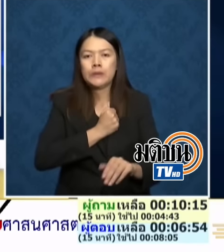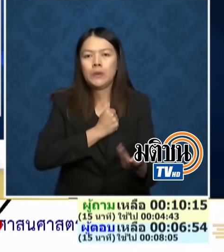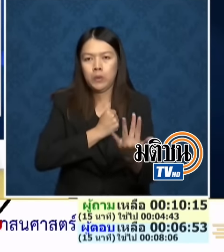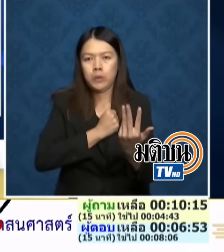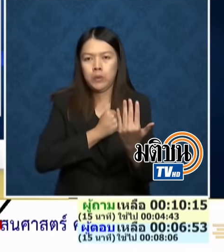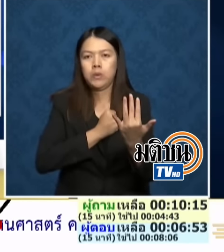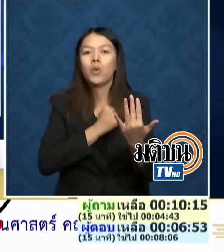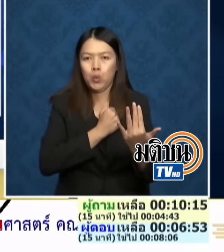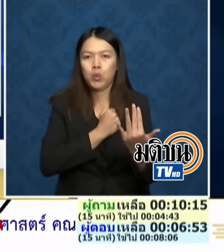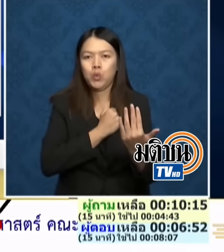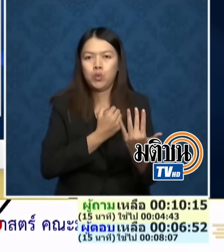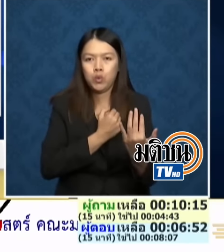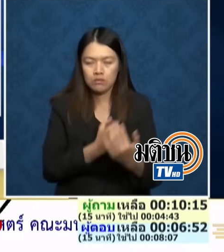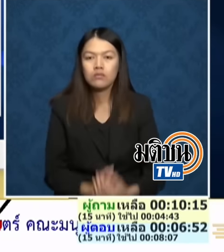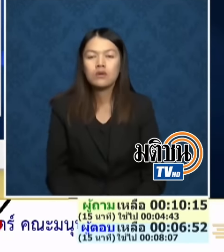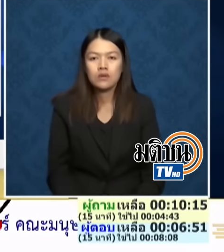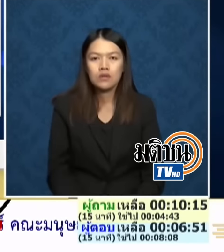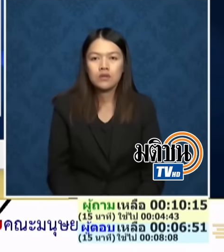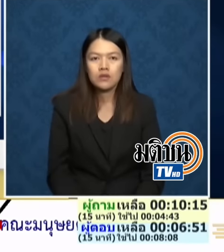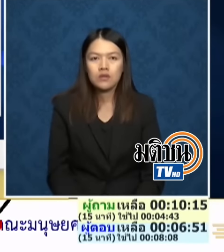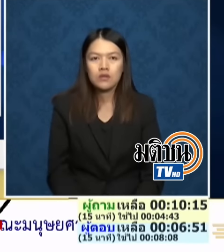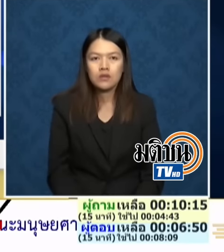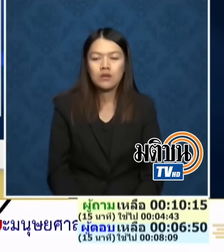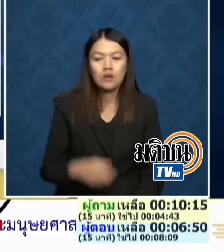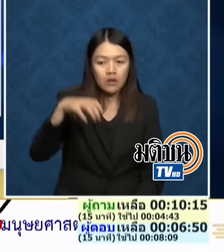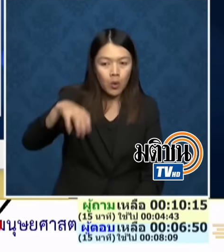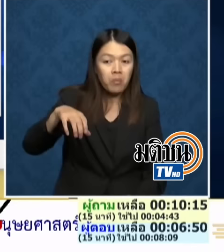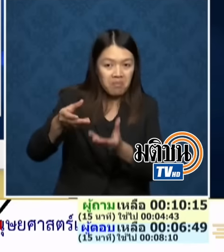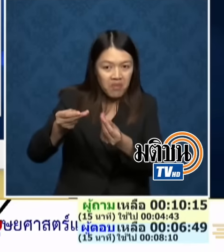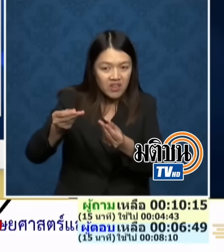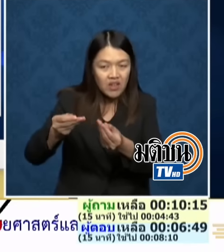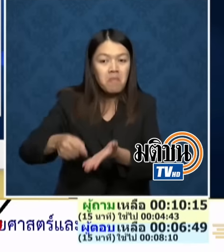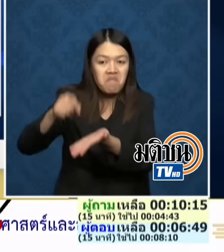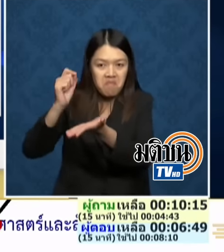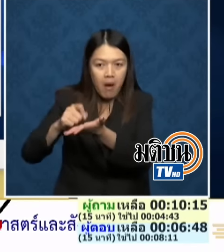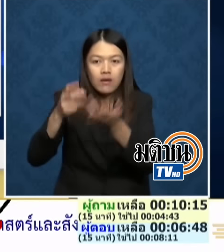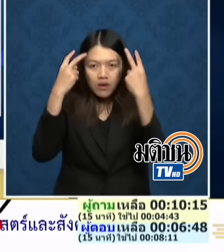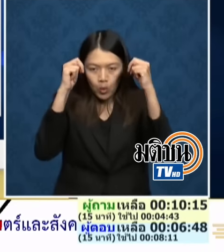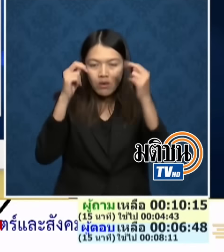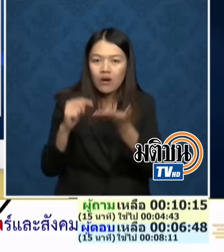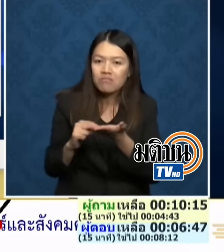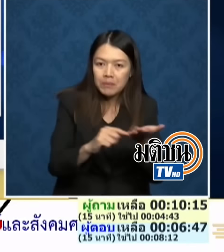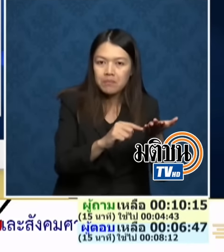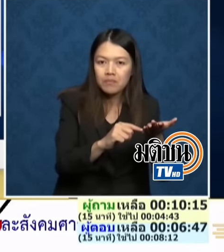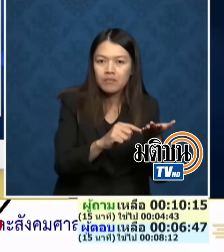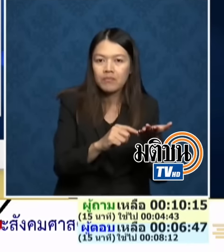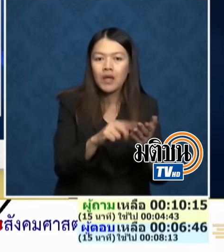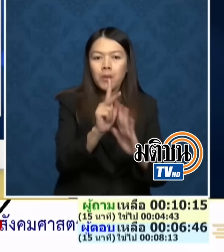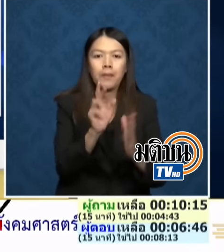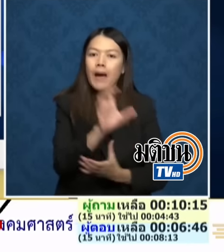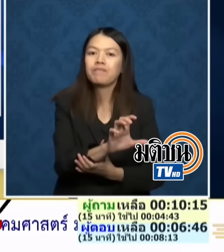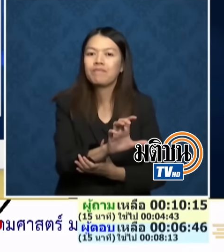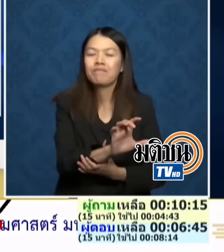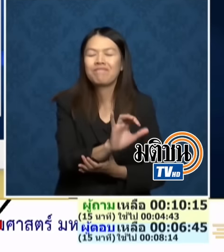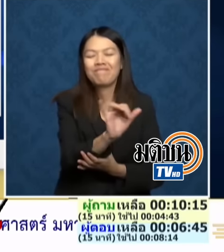เพรนั้นสิ่งที่เจากมทนที่ลงนามไปถหน้ายก ถามว่ามผมาครัใช้ยัง